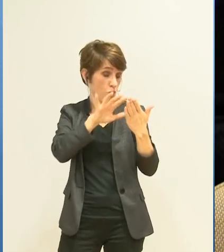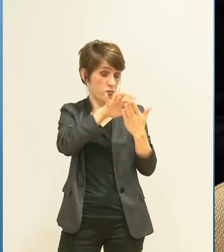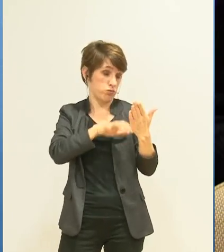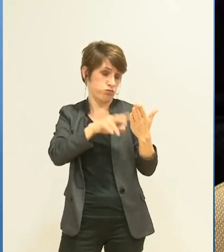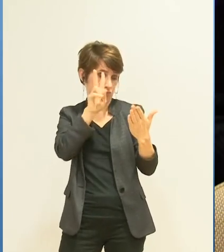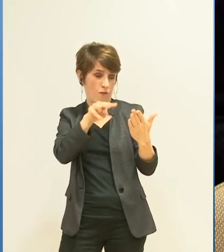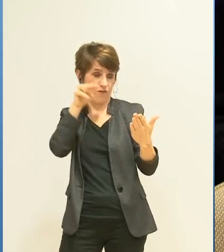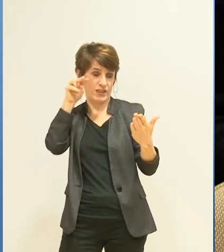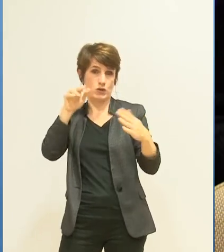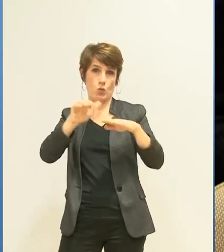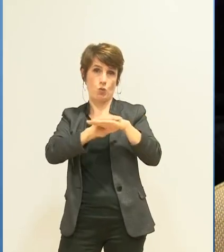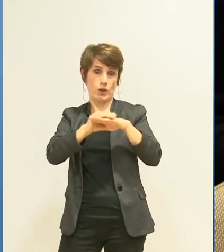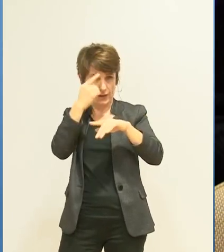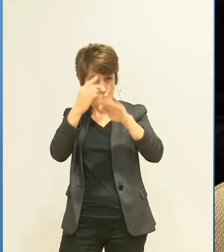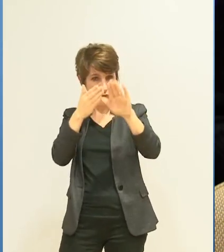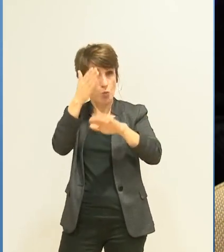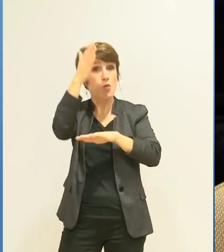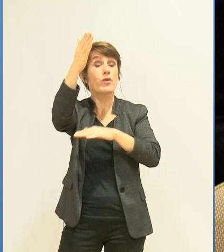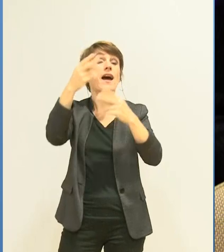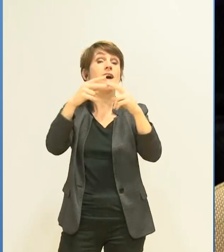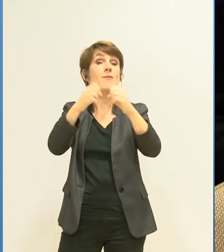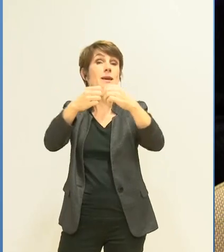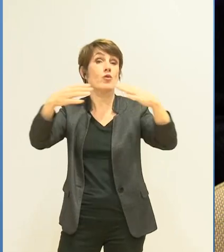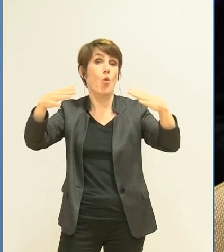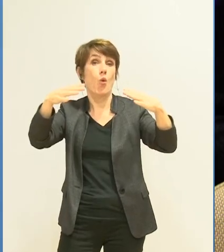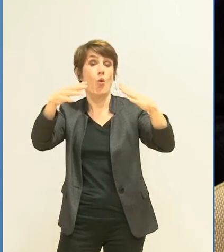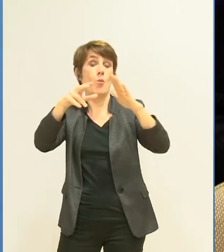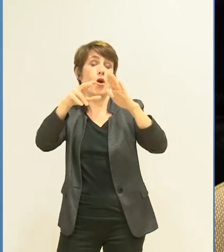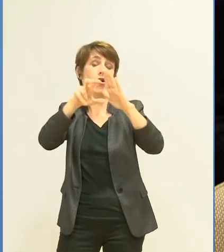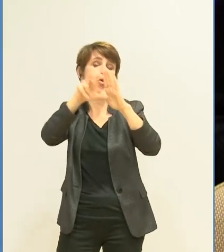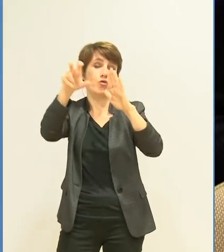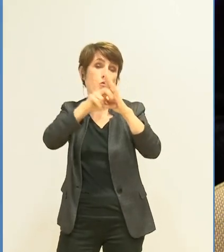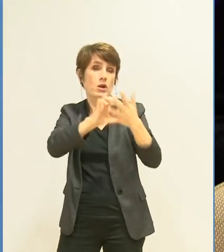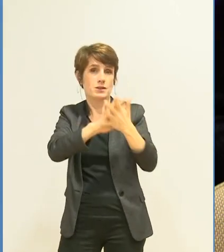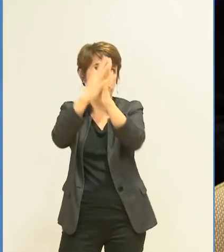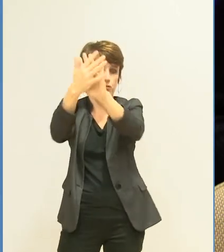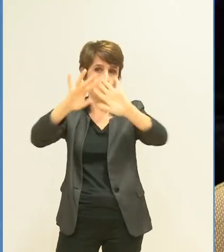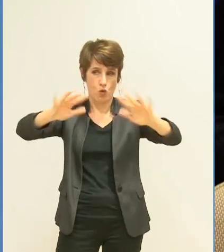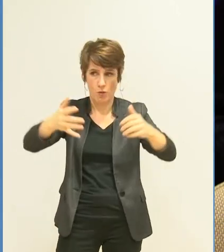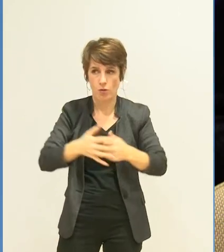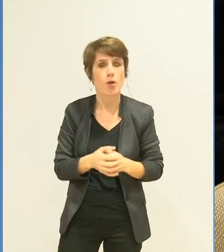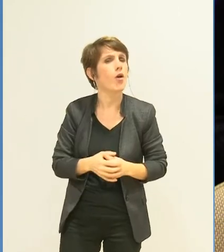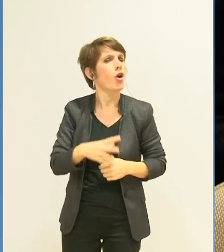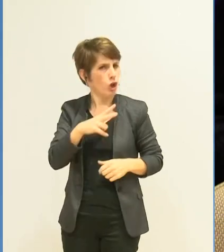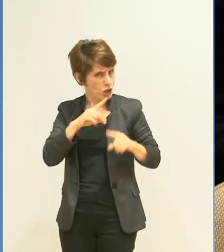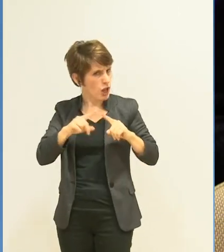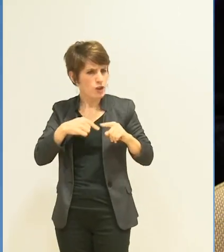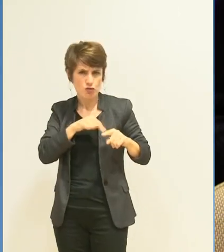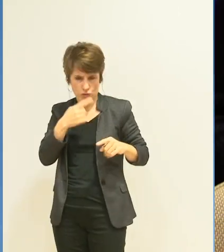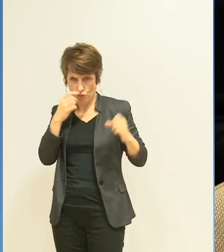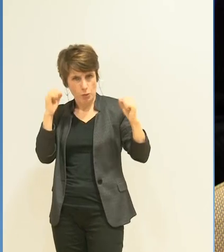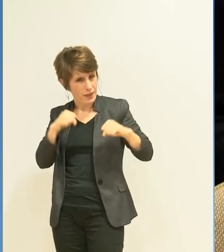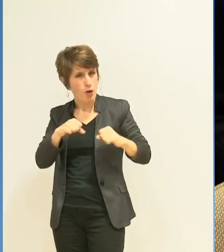pourrait être notre métropole demain nous partageons beaucoup d'orientation décrite dans ce document comme la notion de centralité urbaine et